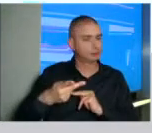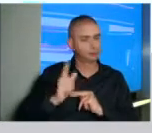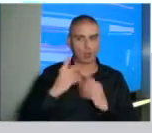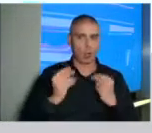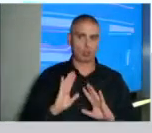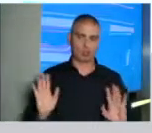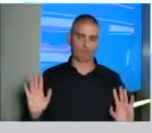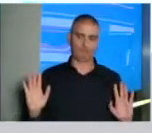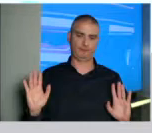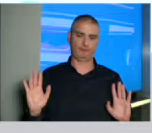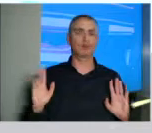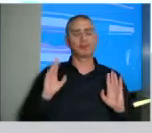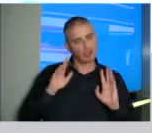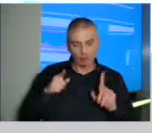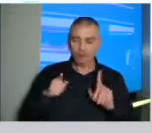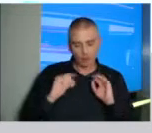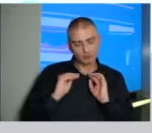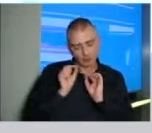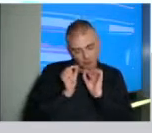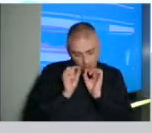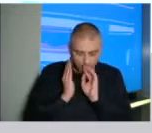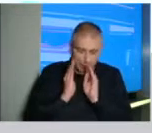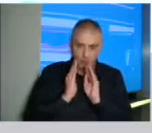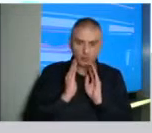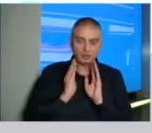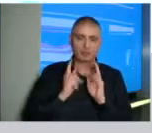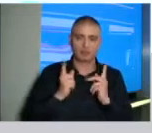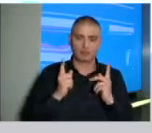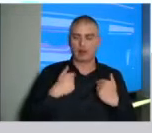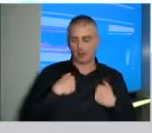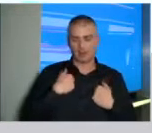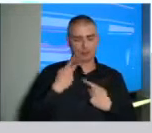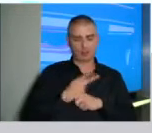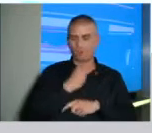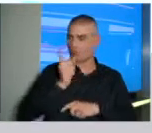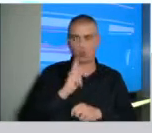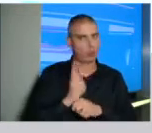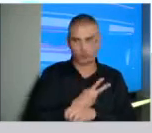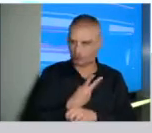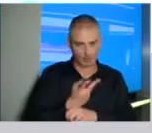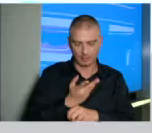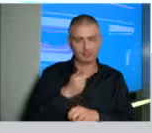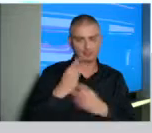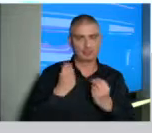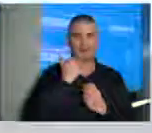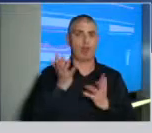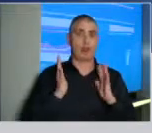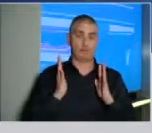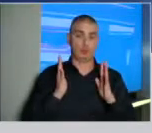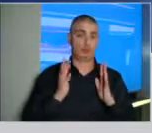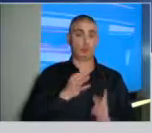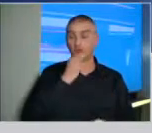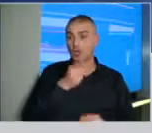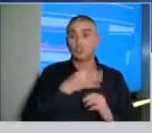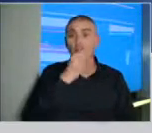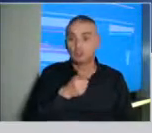טוב. למרות שפה זה בדקויות, לסווג אני נורמלי, הוא לא נורמלי, זה דבר רע מאוד. בשאלה שאתה